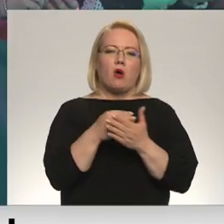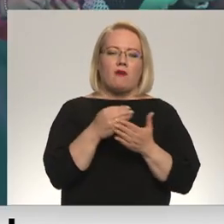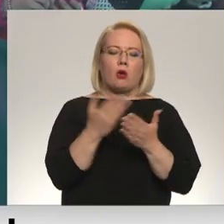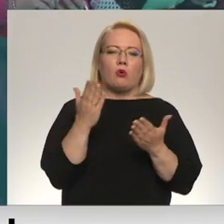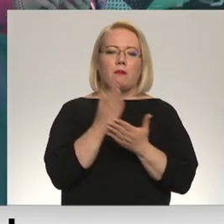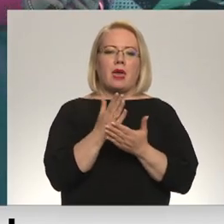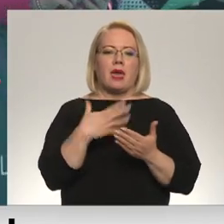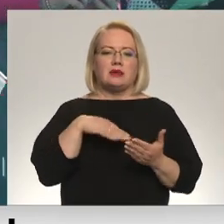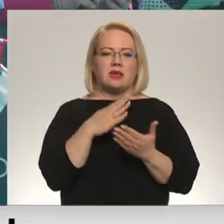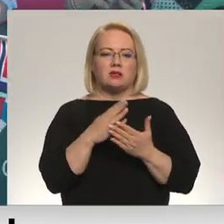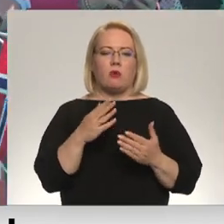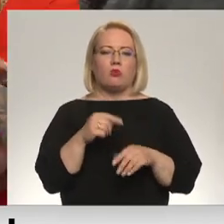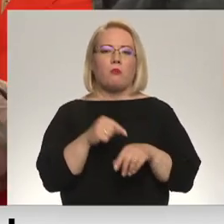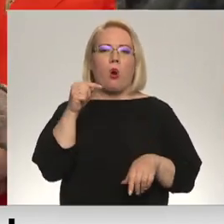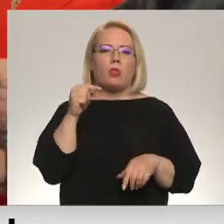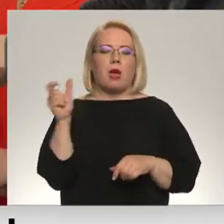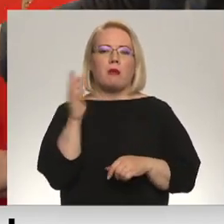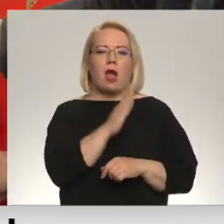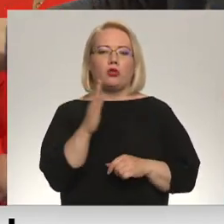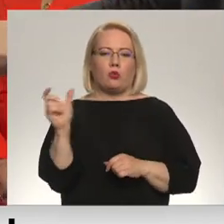katru mirkli, kas mums tiek dots šeit. Turēsim īkšņus.